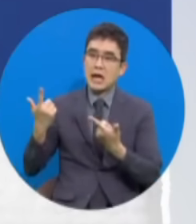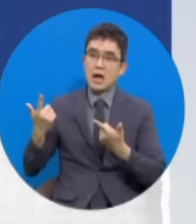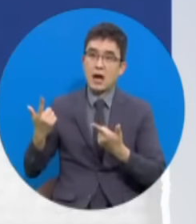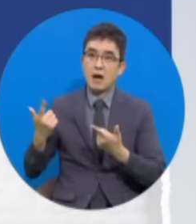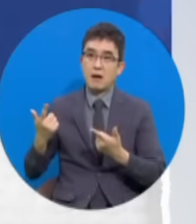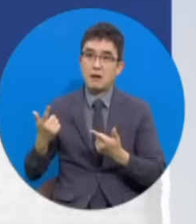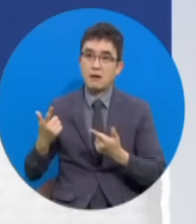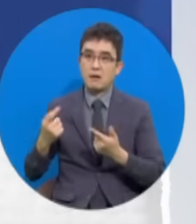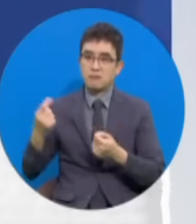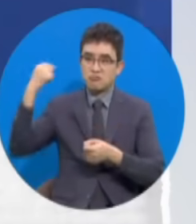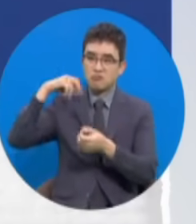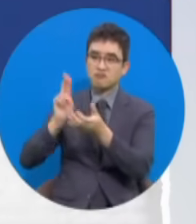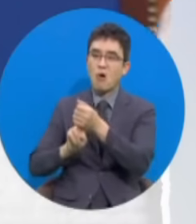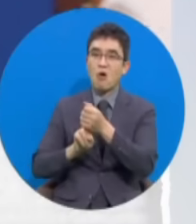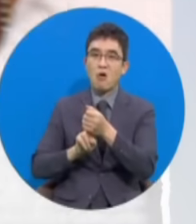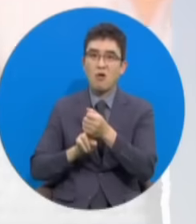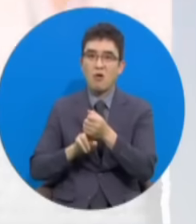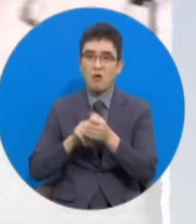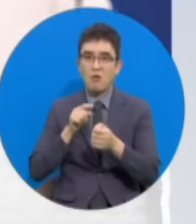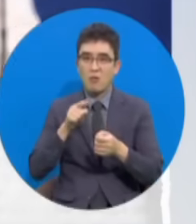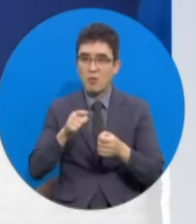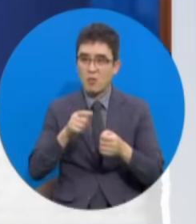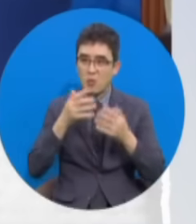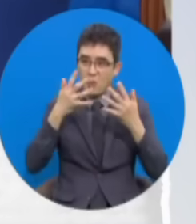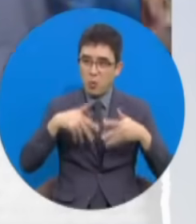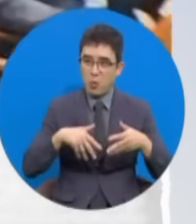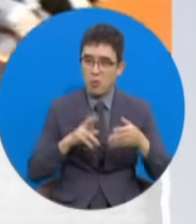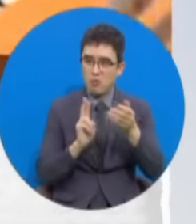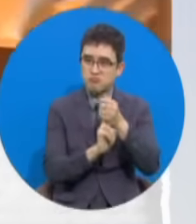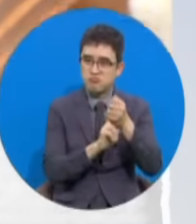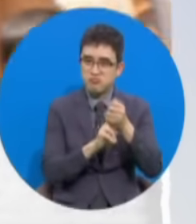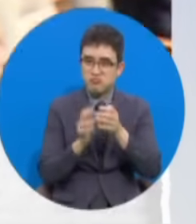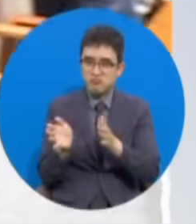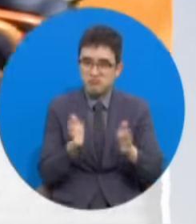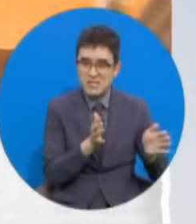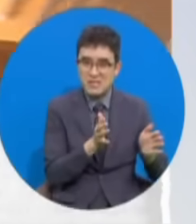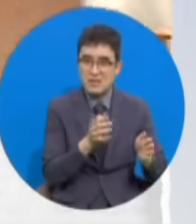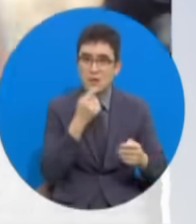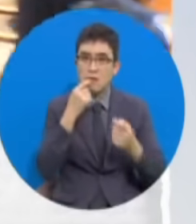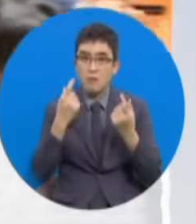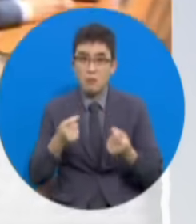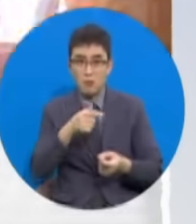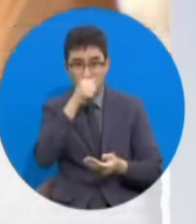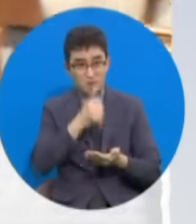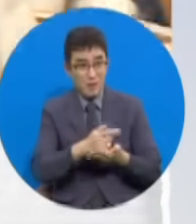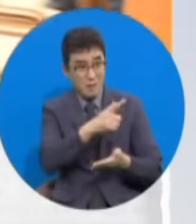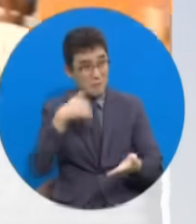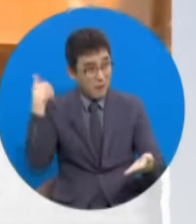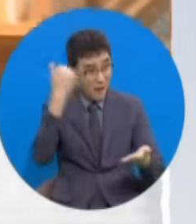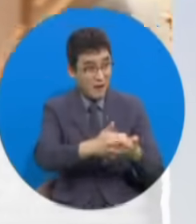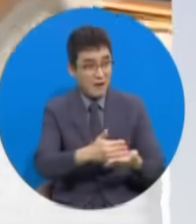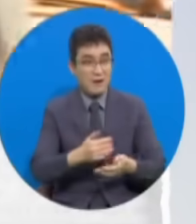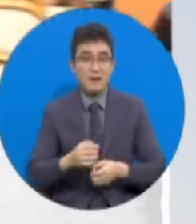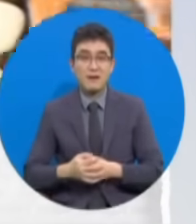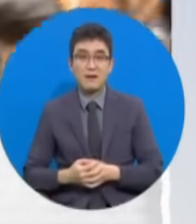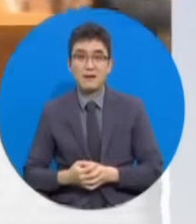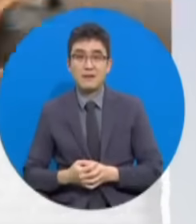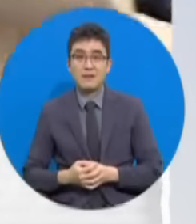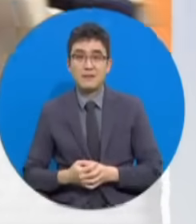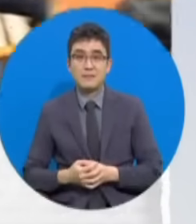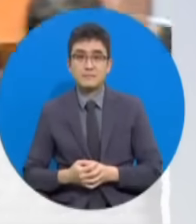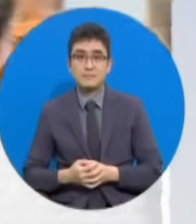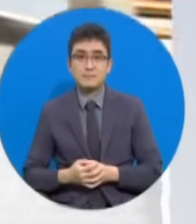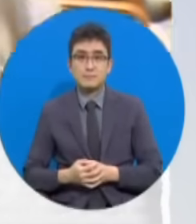남겨뒀음에도 불구하고 뭐 제가 볼 때는 그렇게 뭐가 무서운지 예. 또 무슨 죄 이렇게 많이 지었는지 모르겠지만